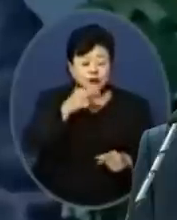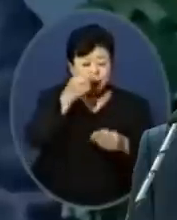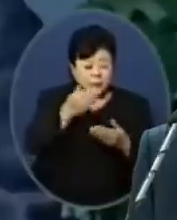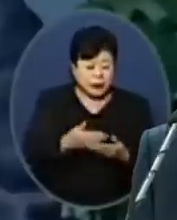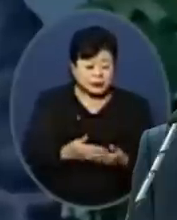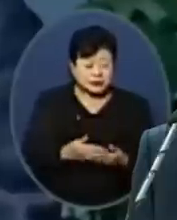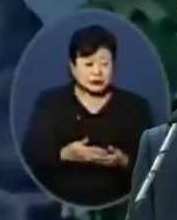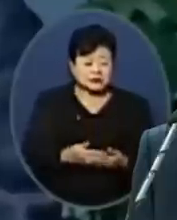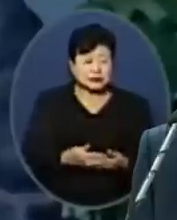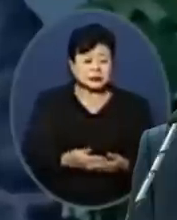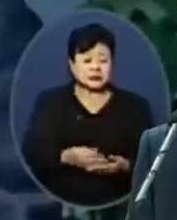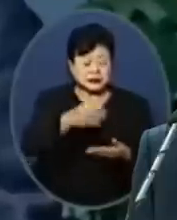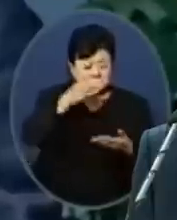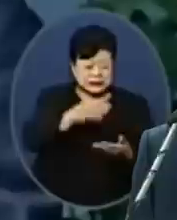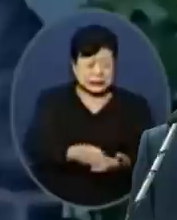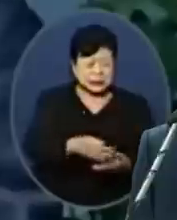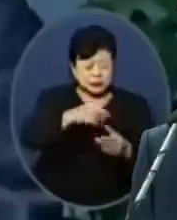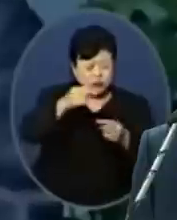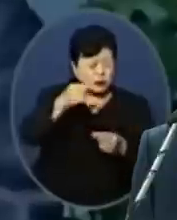받으면 너무나 값싼 구원 아니냐?